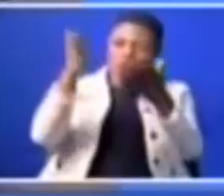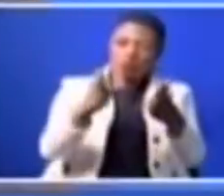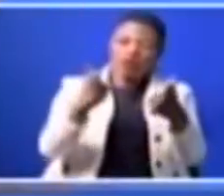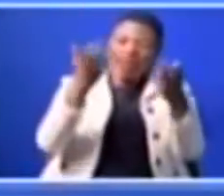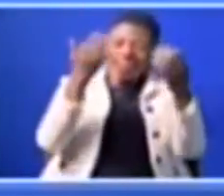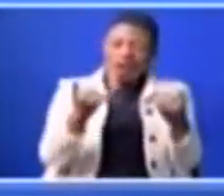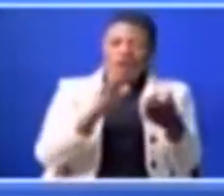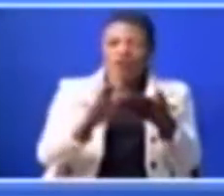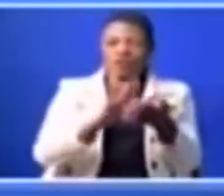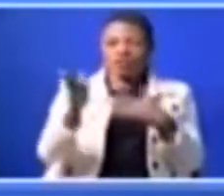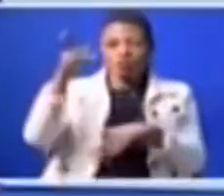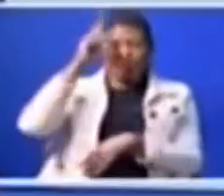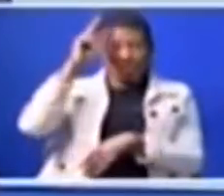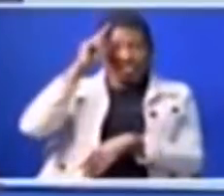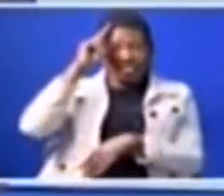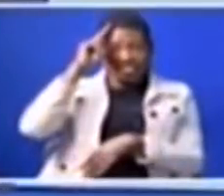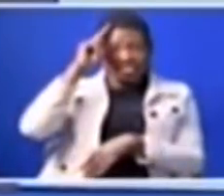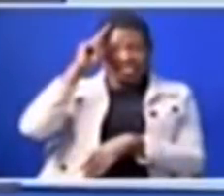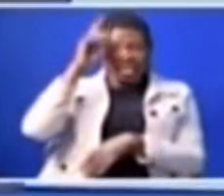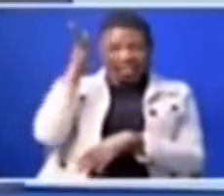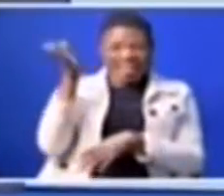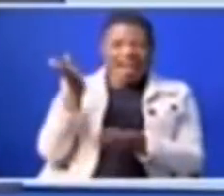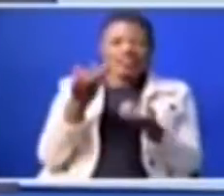polisi. Ni mwanahabari wetu Willy Lusige yuko ange